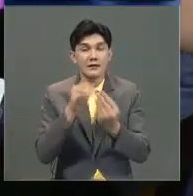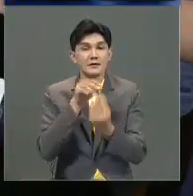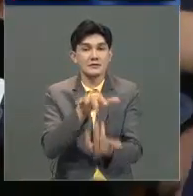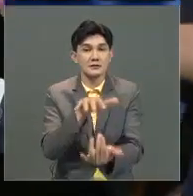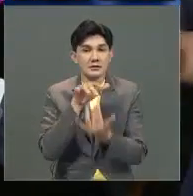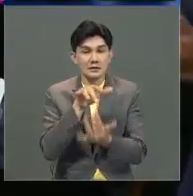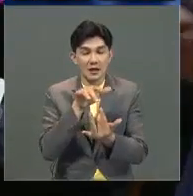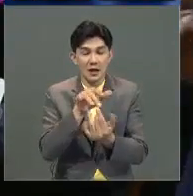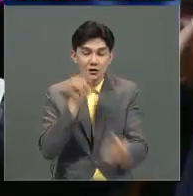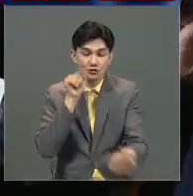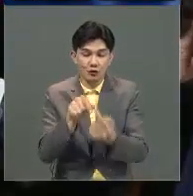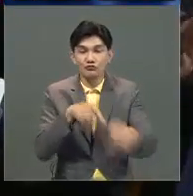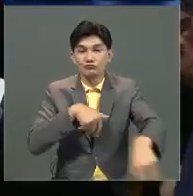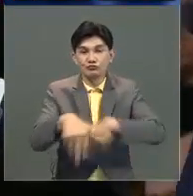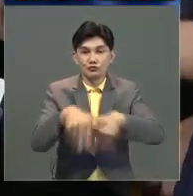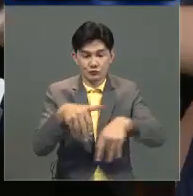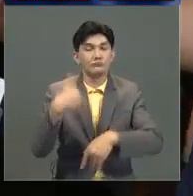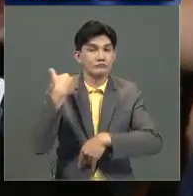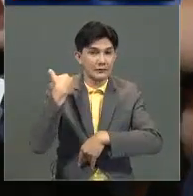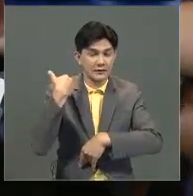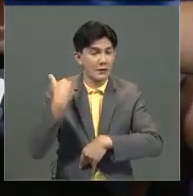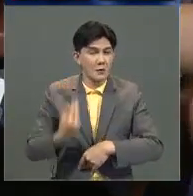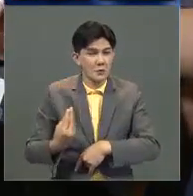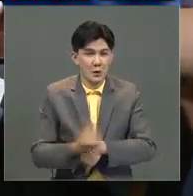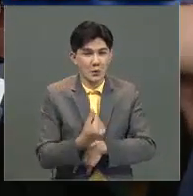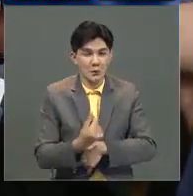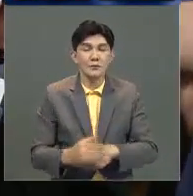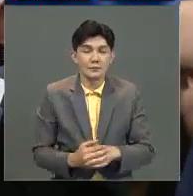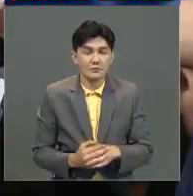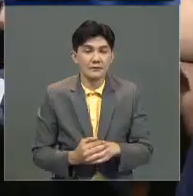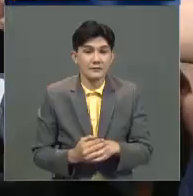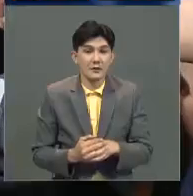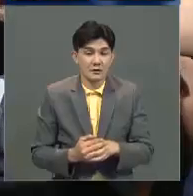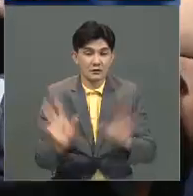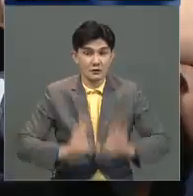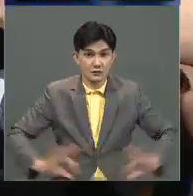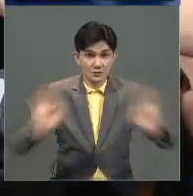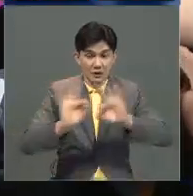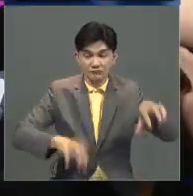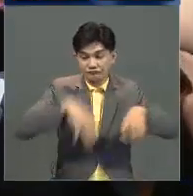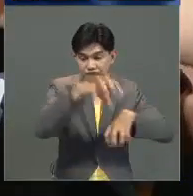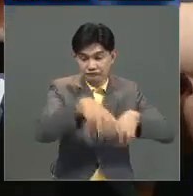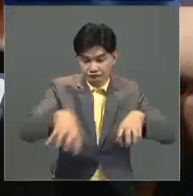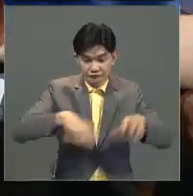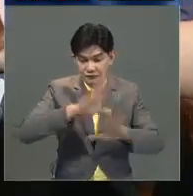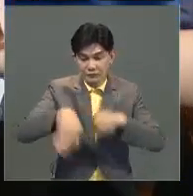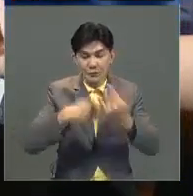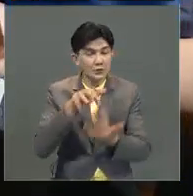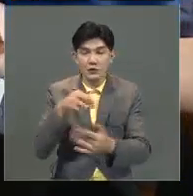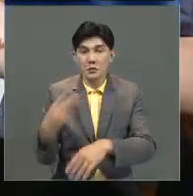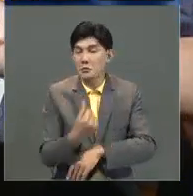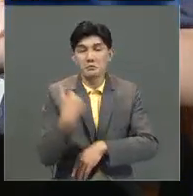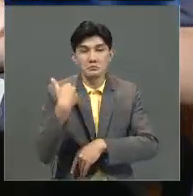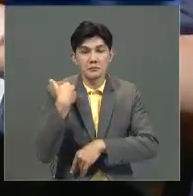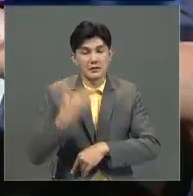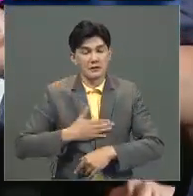ารถึงพี่น้องประชาชนนะครับให้รวดเร็วโดยเฉพาะจากหน่วยงานทุกๆหน่วยงานนะครับเราก็เลยมีโ